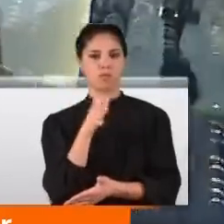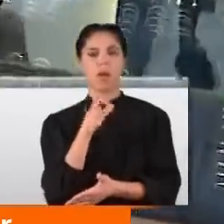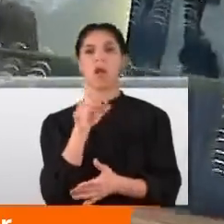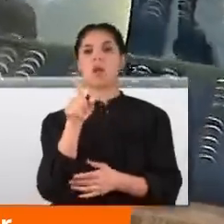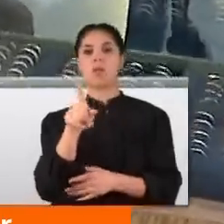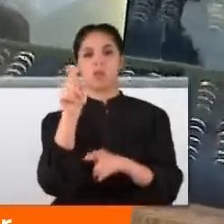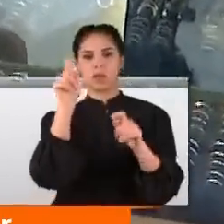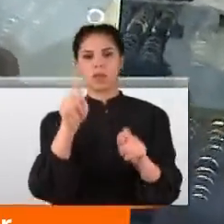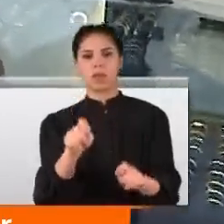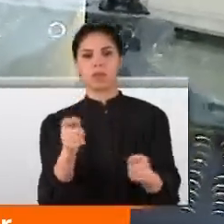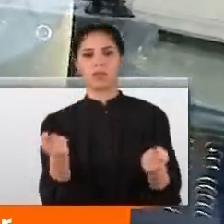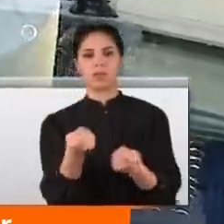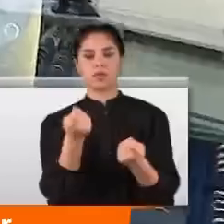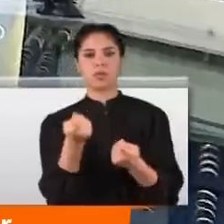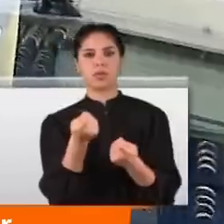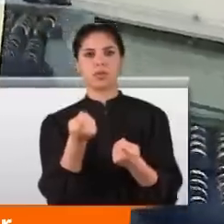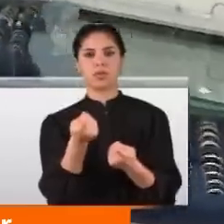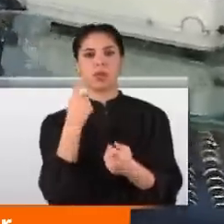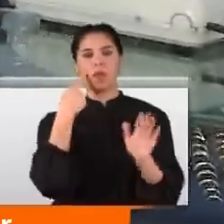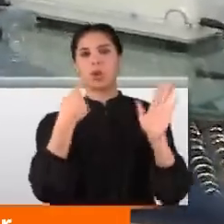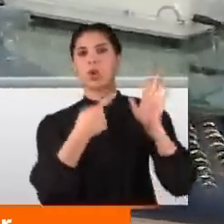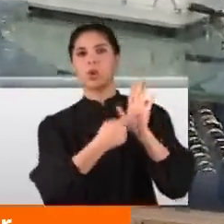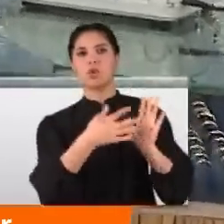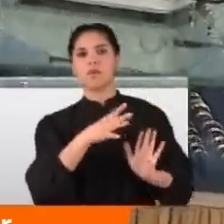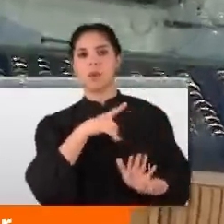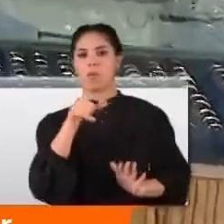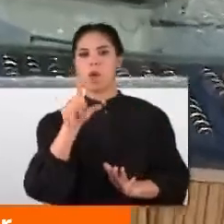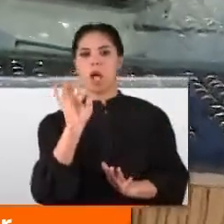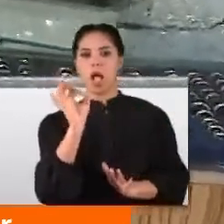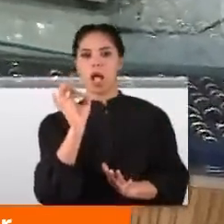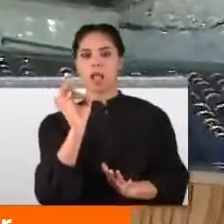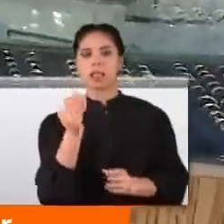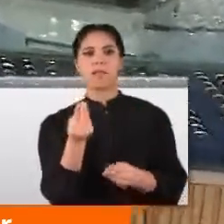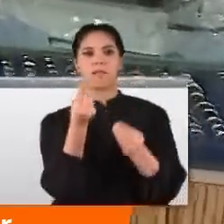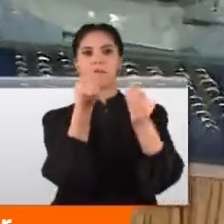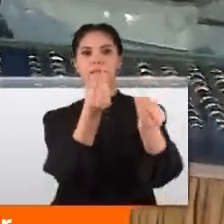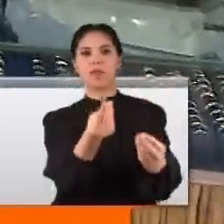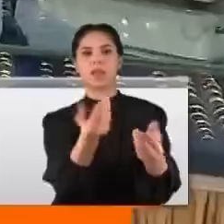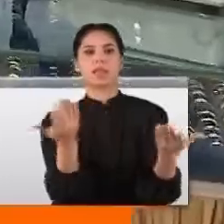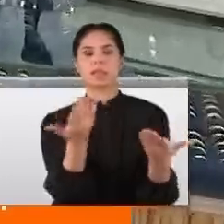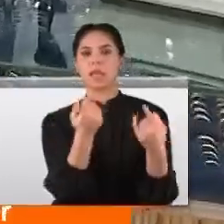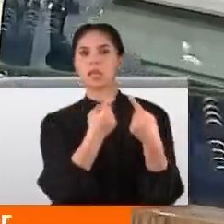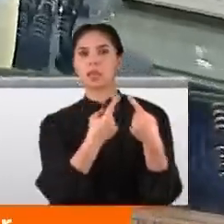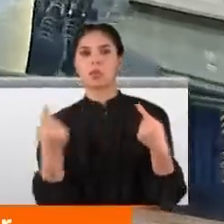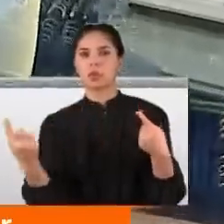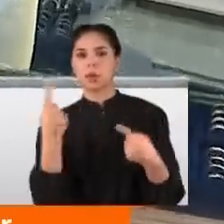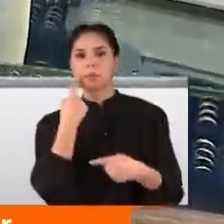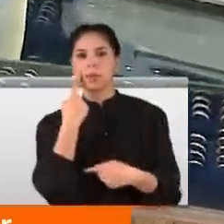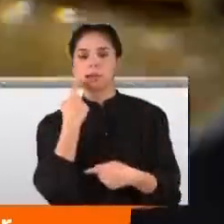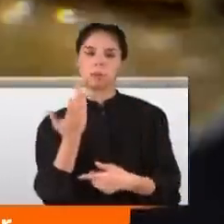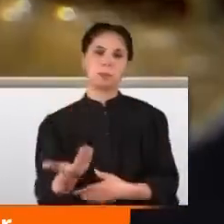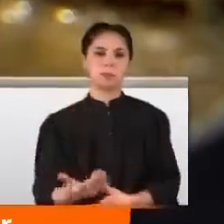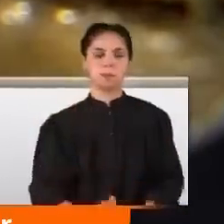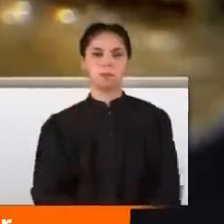kuyumcunun yaptığı işlem naklen gösteriliyor. Peki burada altınlarınızı teslim ederken nasıl bir süreçten geçiyorsunuz? Gelin